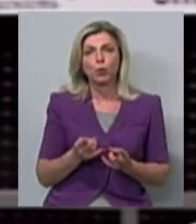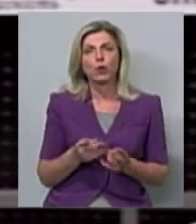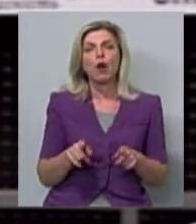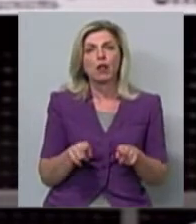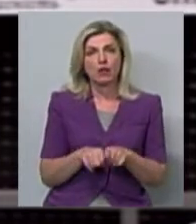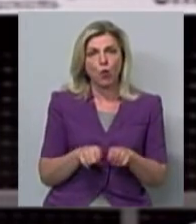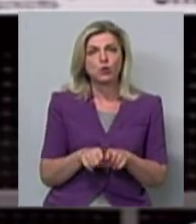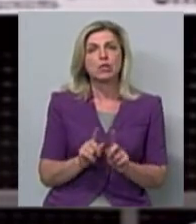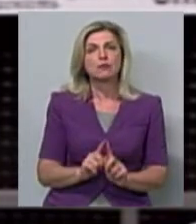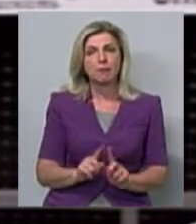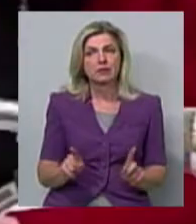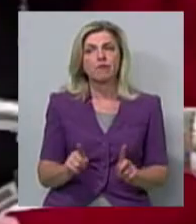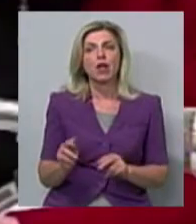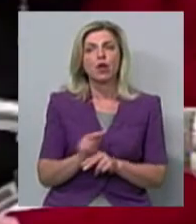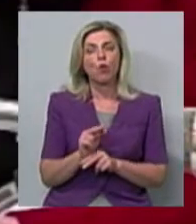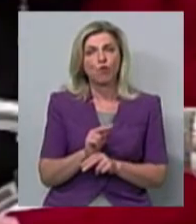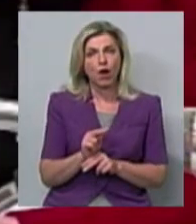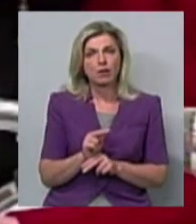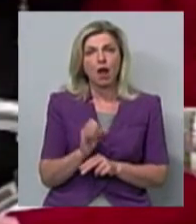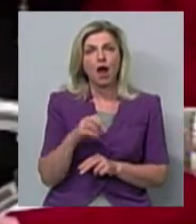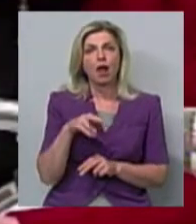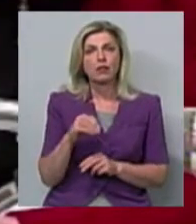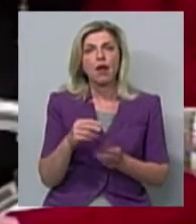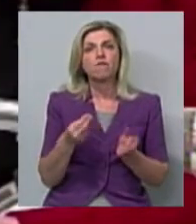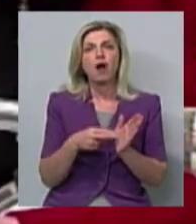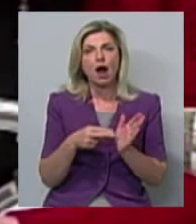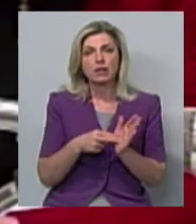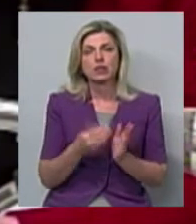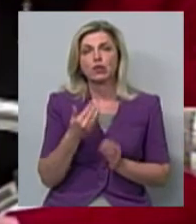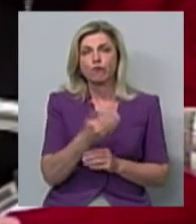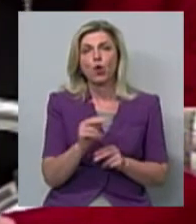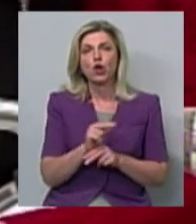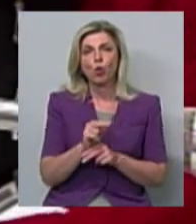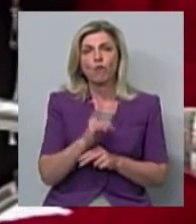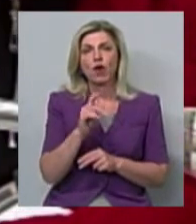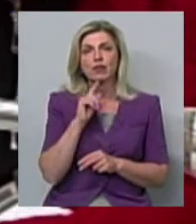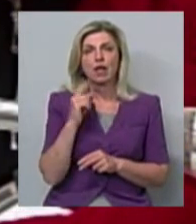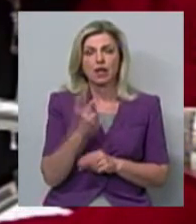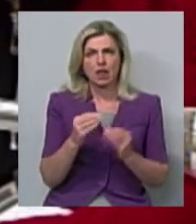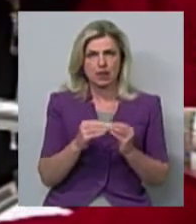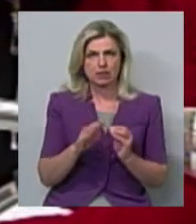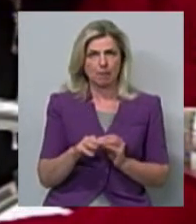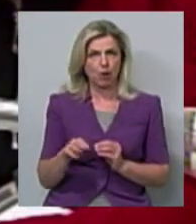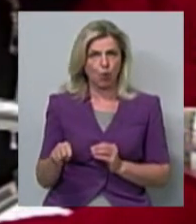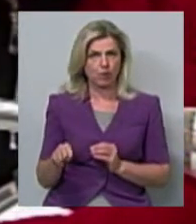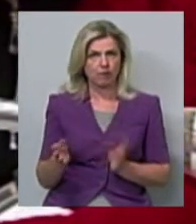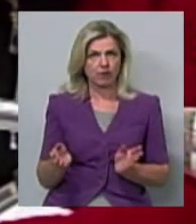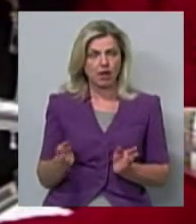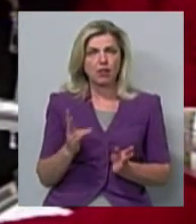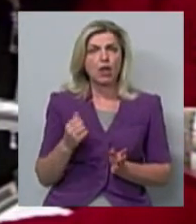також специфічного лікування, але вартість її лікування на рік 10 мільйонів. І,